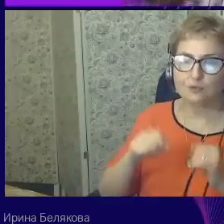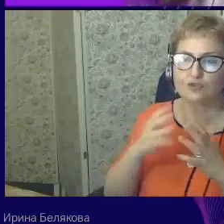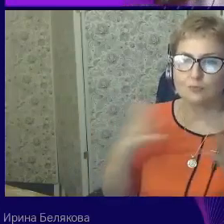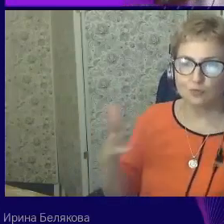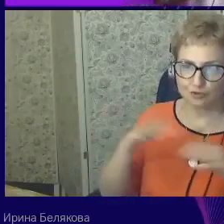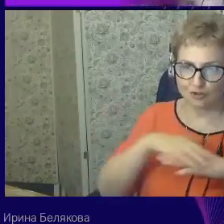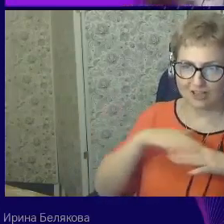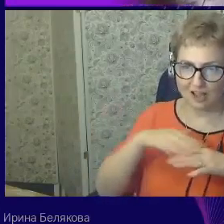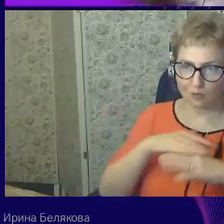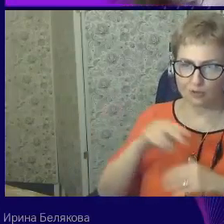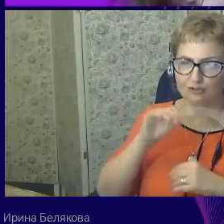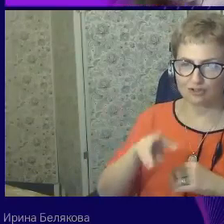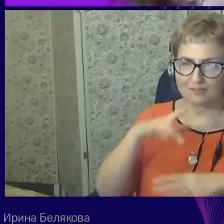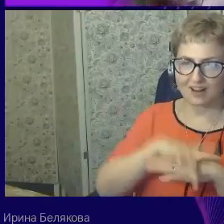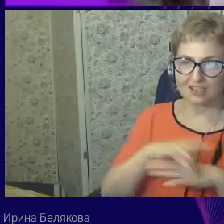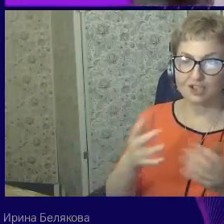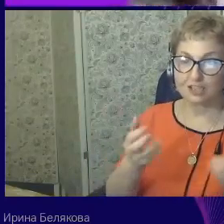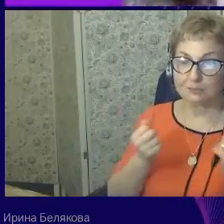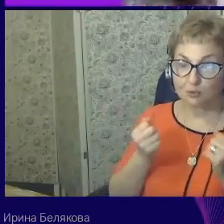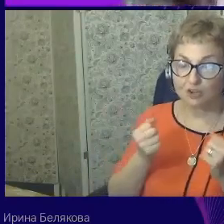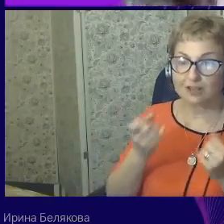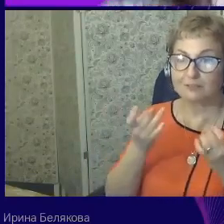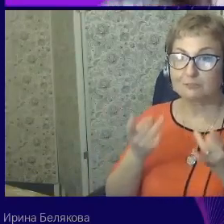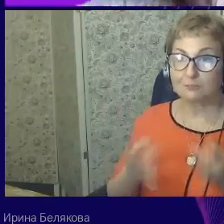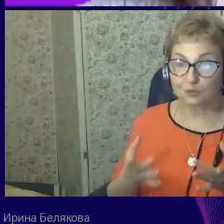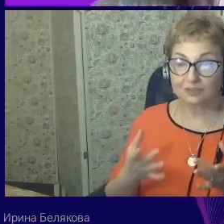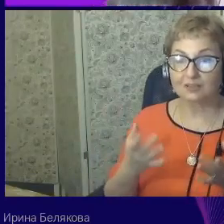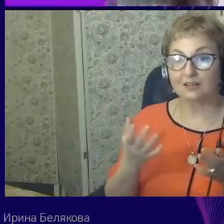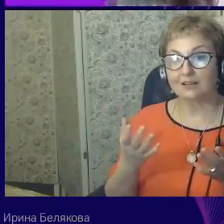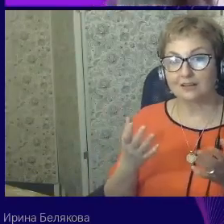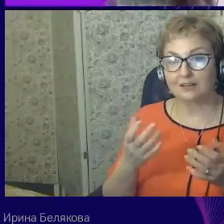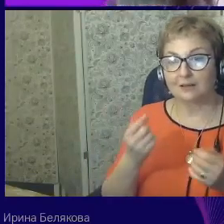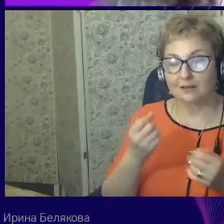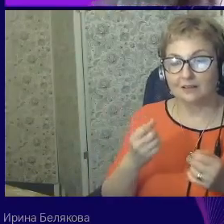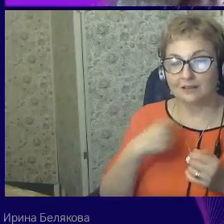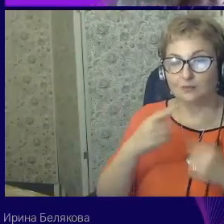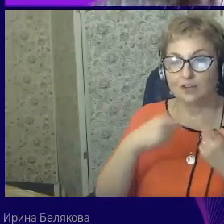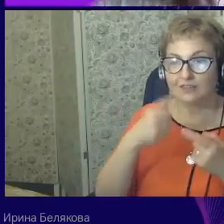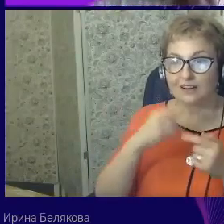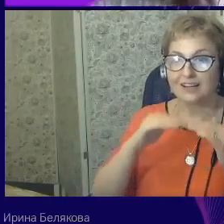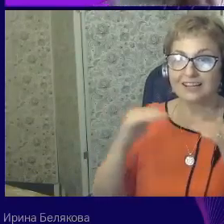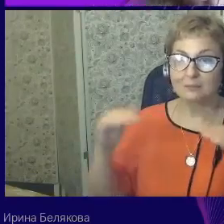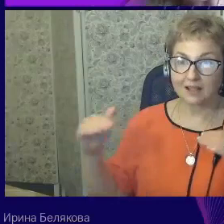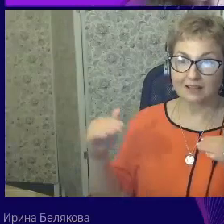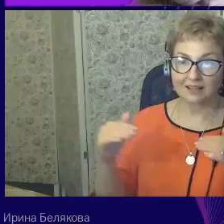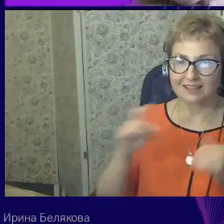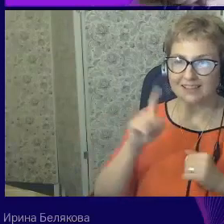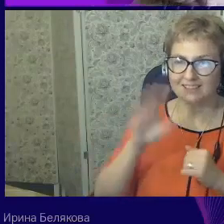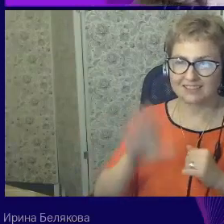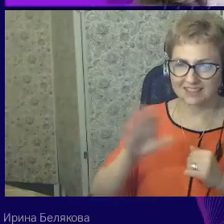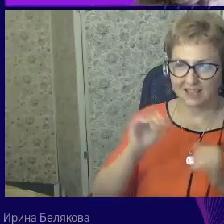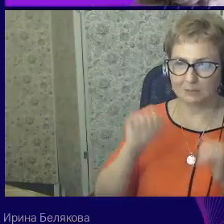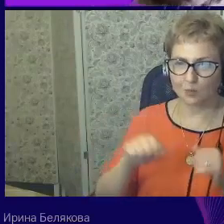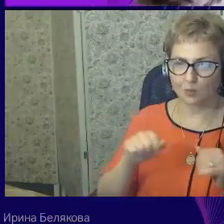чем фактически его получает. Просто поскольку, я уже говорила, ребята не всегда могут